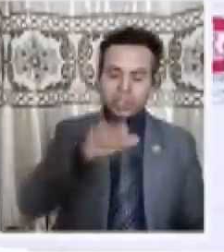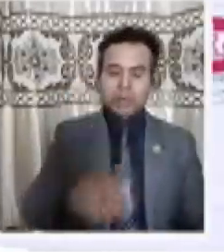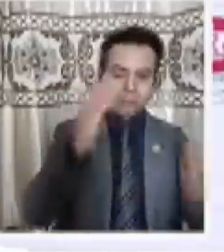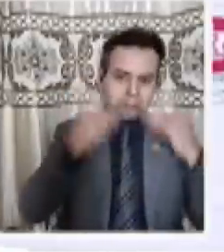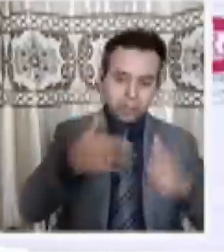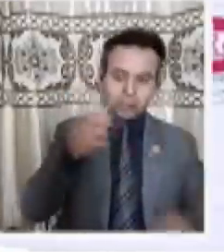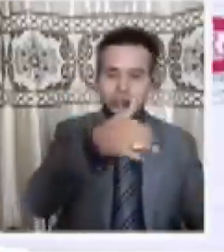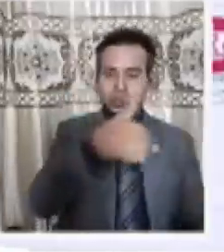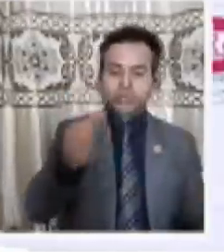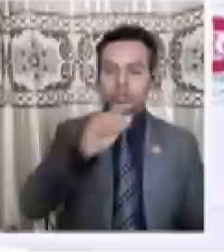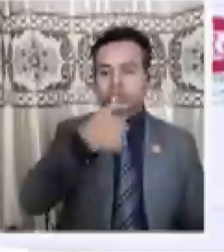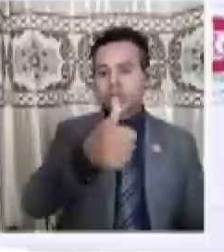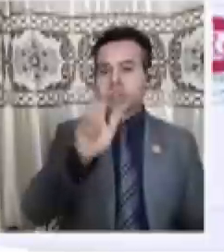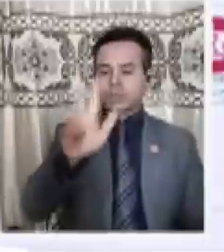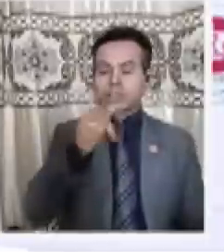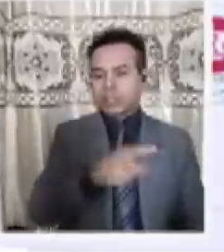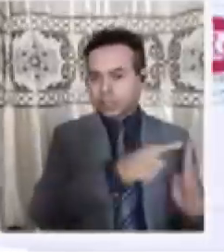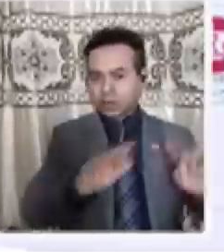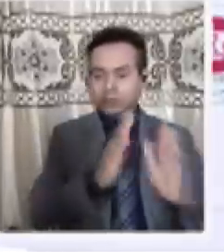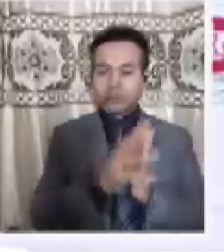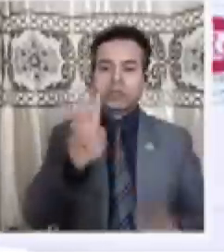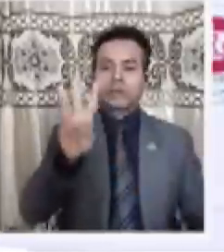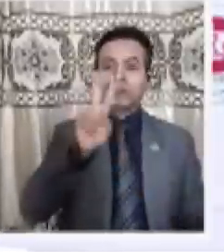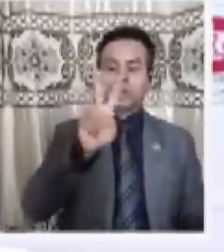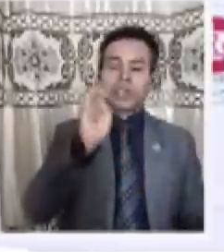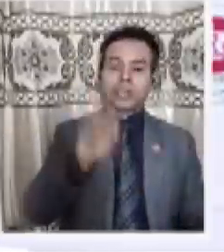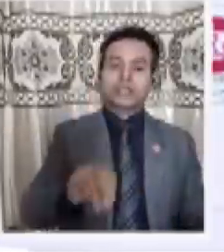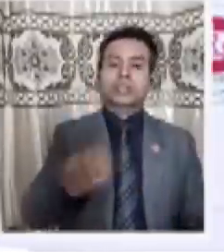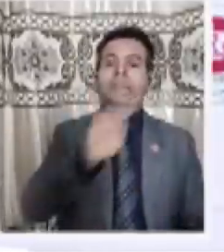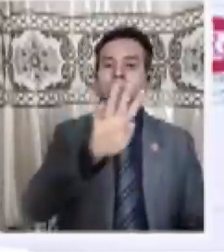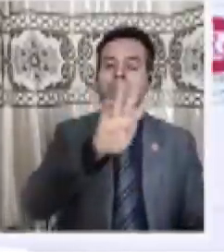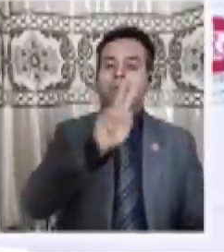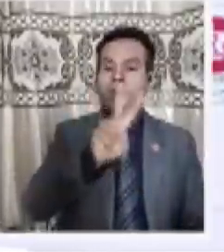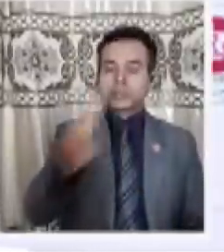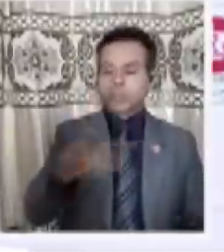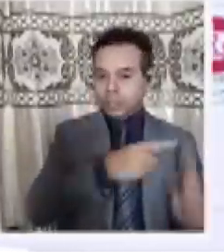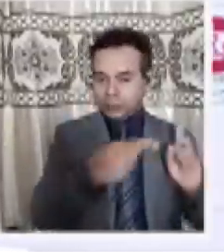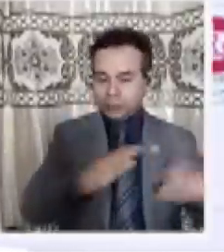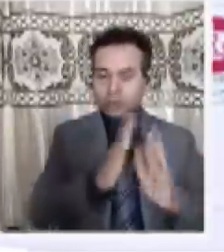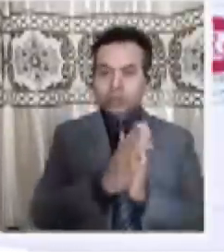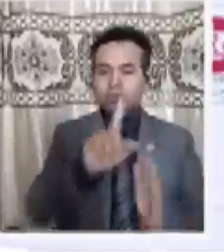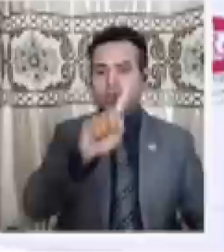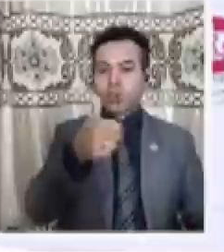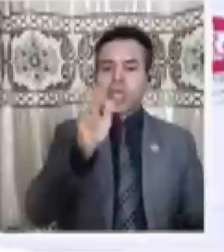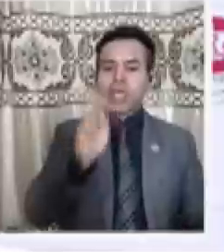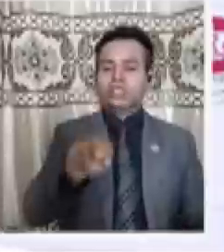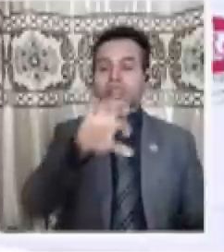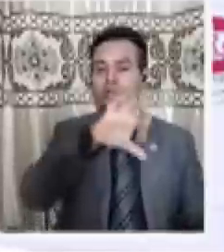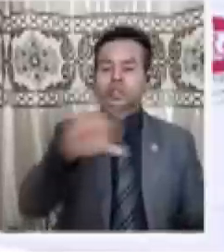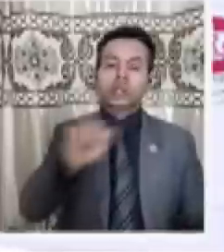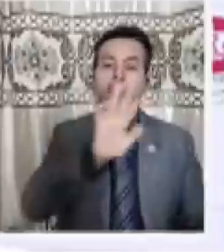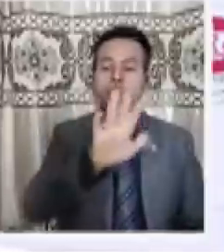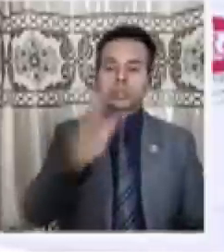পর্যন্ত আইসোলেশনে 34,022 জন এবং এ পর্যন্ত আইসোলেশন থেকে ছাড় পেয়েছেন 16,955 জন।